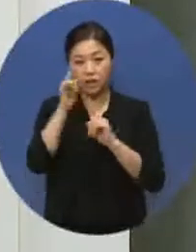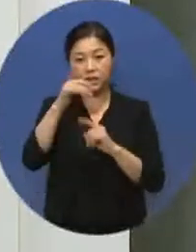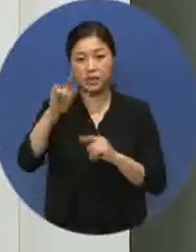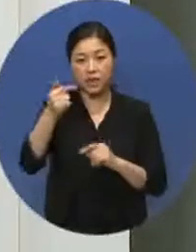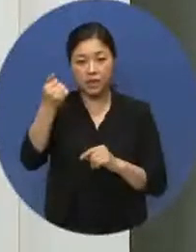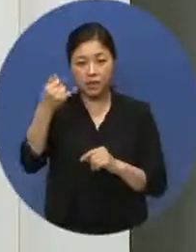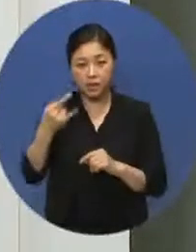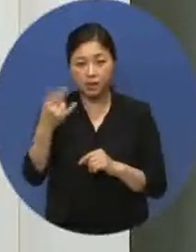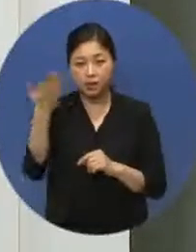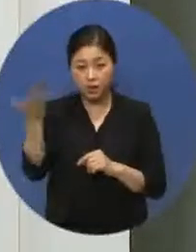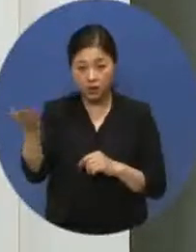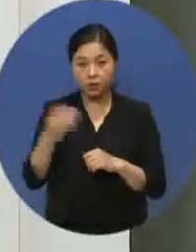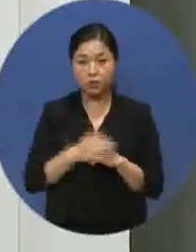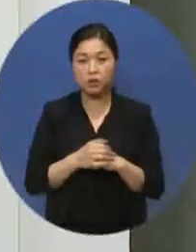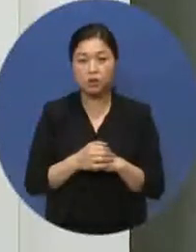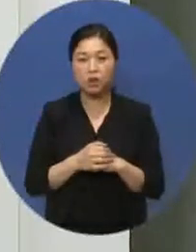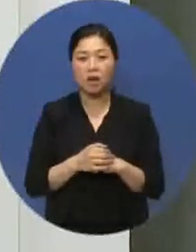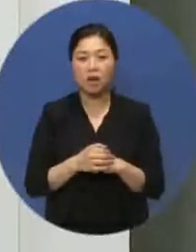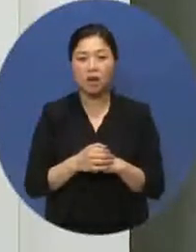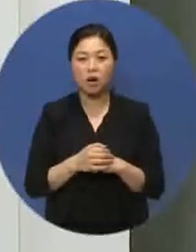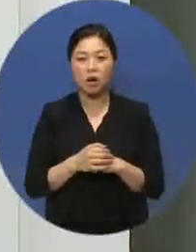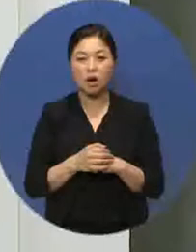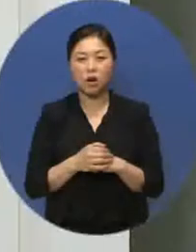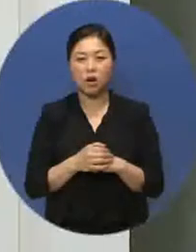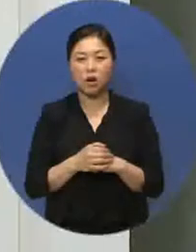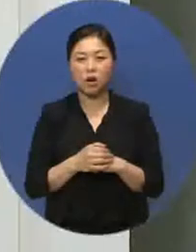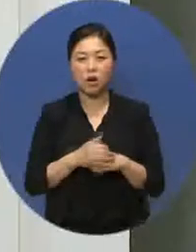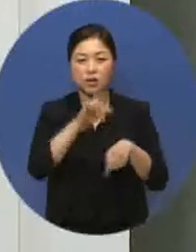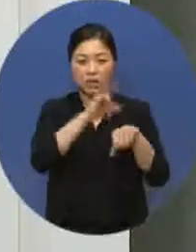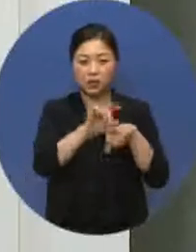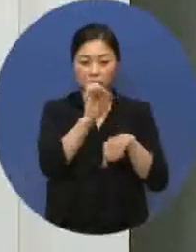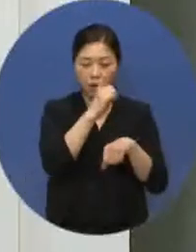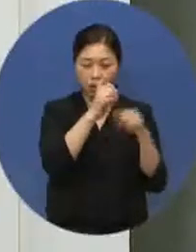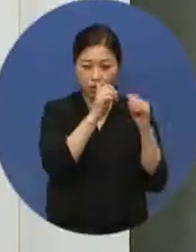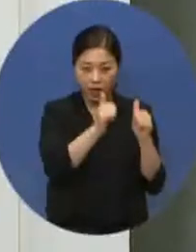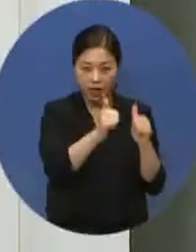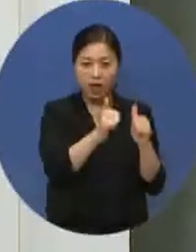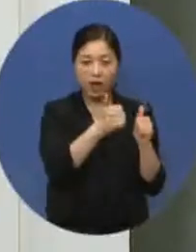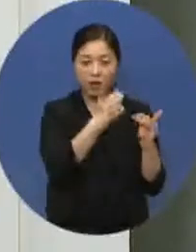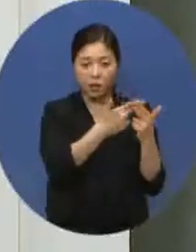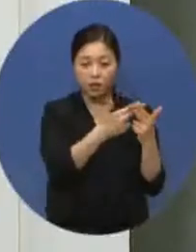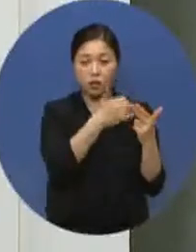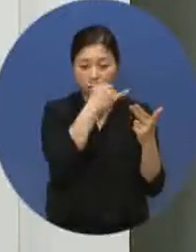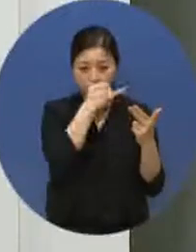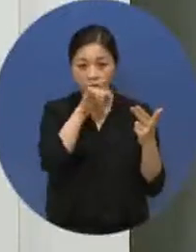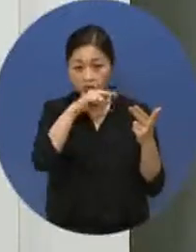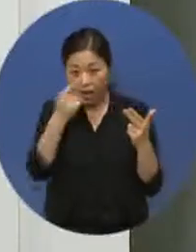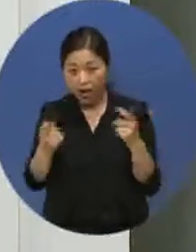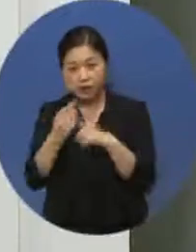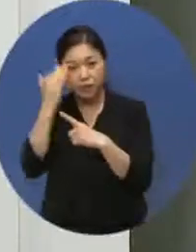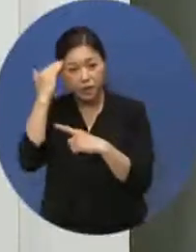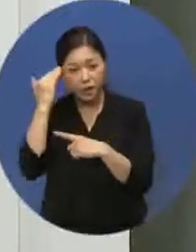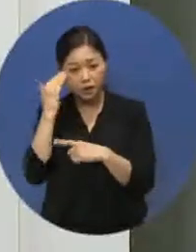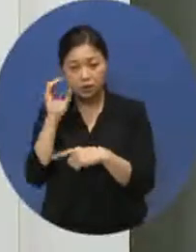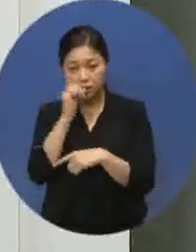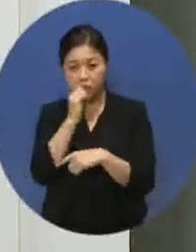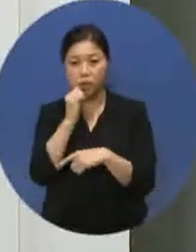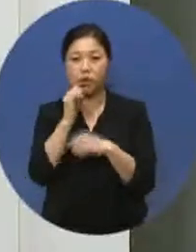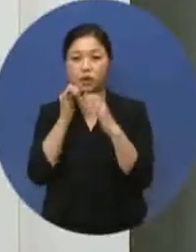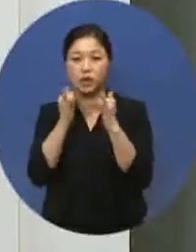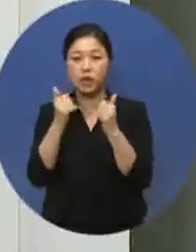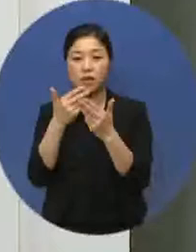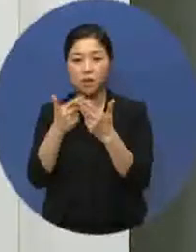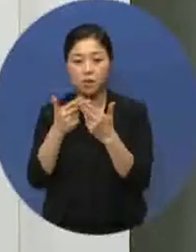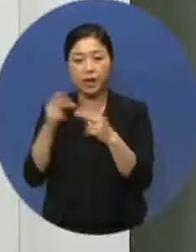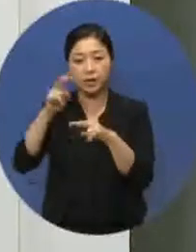회장님께서는 변호사회 회장도 역임하셨고 네. 바로 네. 이어서 대한변호사협회 회장이